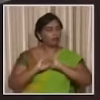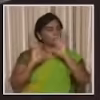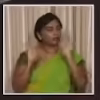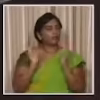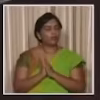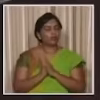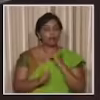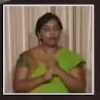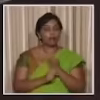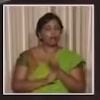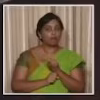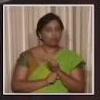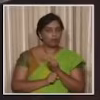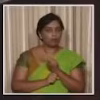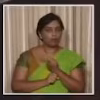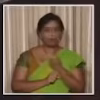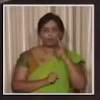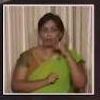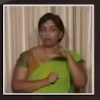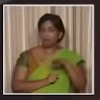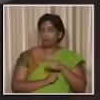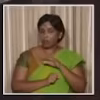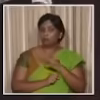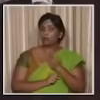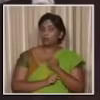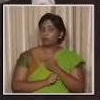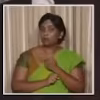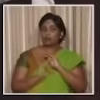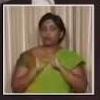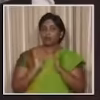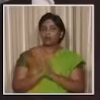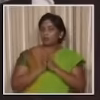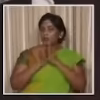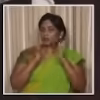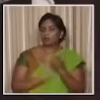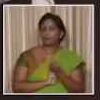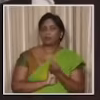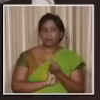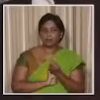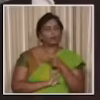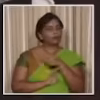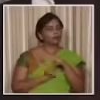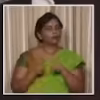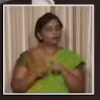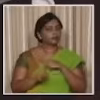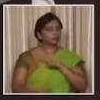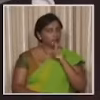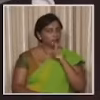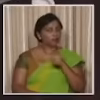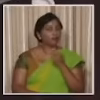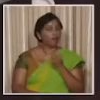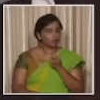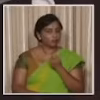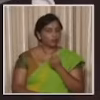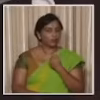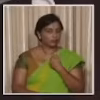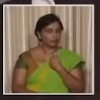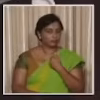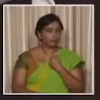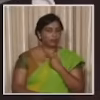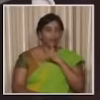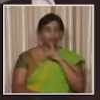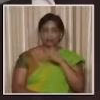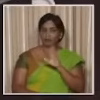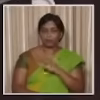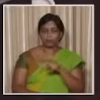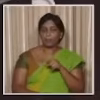සියල්ලම රාජ්‍ය මුදල් අවතා පරිහරණය කර දෙන මුදල ගත්තොත් විශාල මුදලක්. ඉතින් නිසා අපි කියන්නේ ඒ මුදල් මම මෙතන කතා